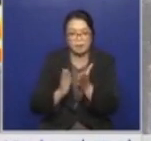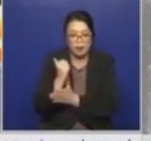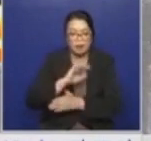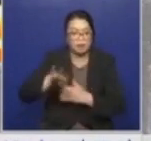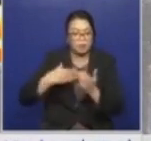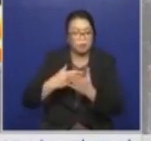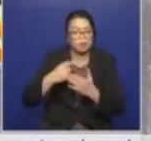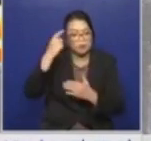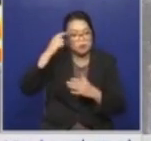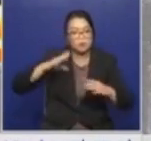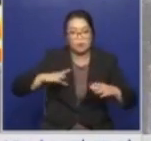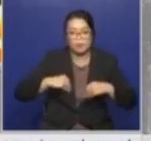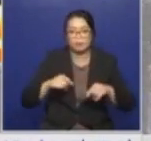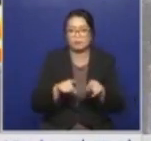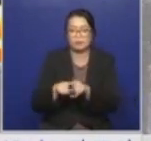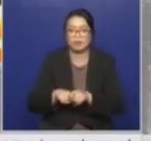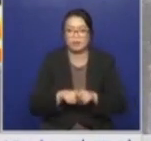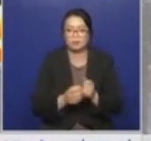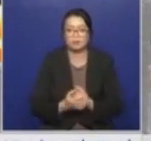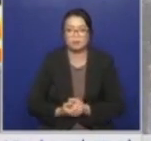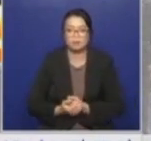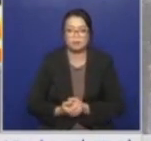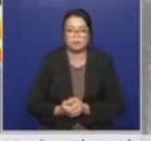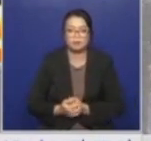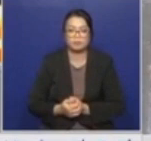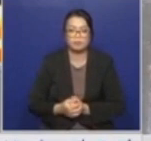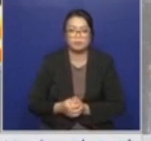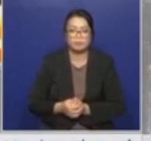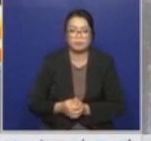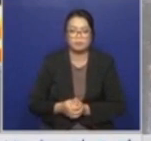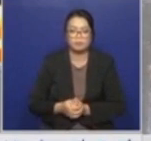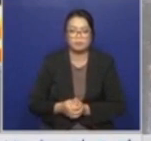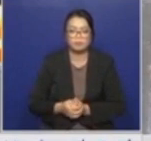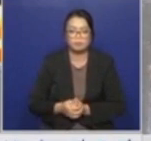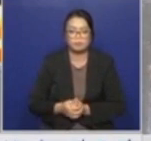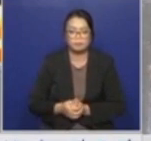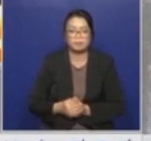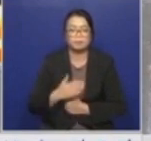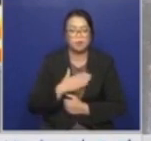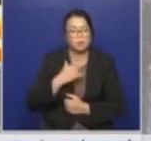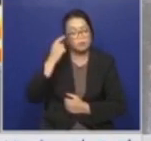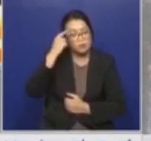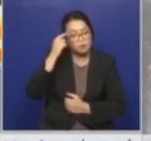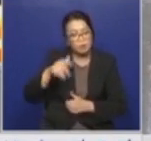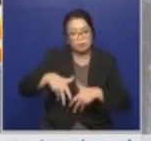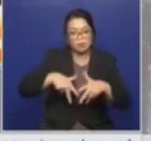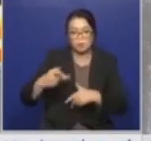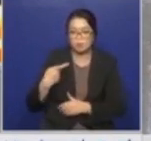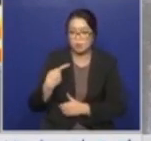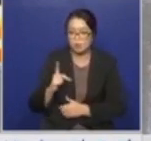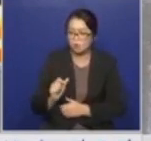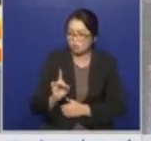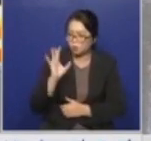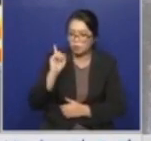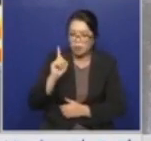ผมเชื่อว่าสัจธรรมคือสิ่งที่เป็นจริงแล้วก็จ จะเกิดประโยชน์สูงสุดต่อพี่น้องประชาชน